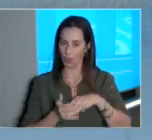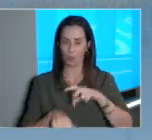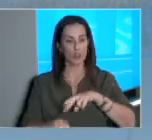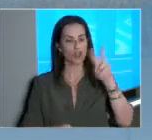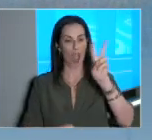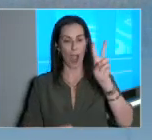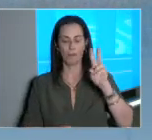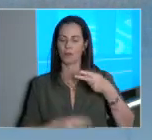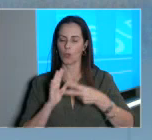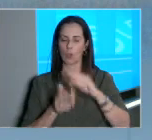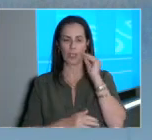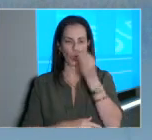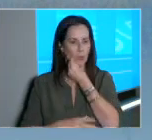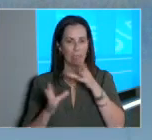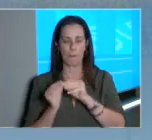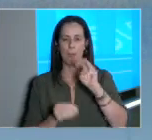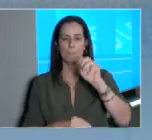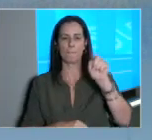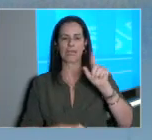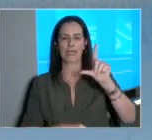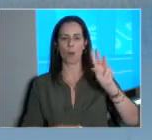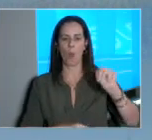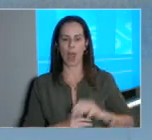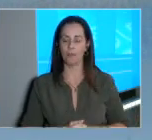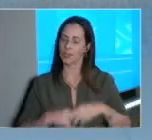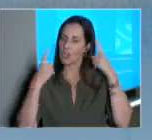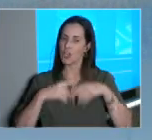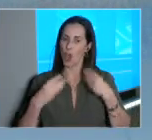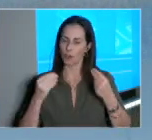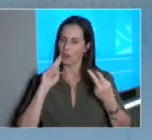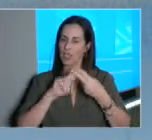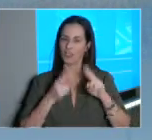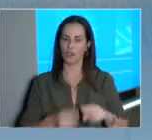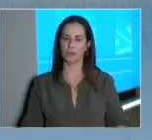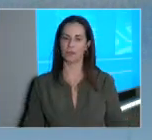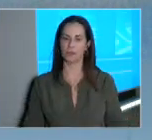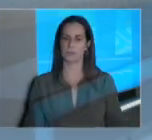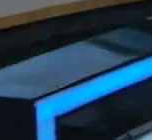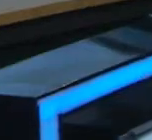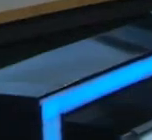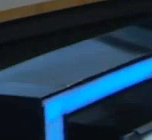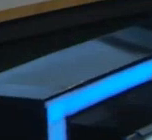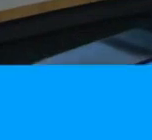בשעה 2 פרלמנט צהריים עם מזל מועלם. יום טוב שיהיה לכם ולהתראות.